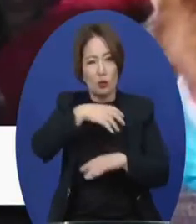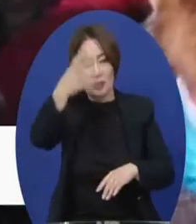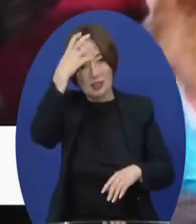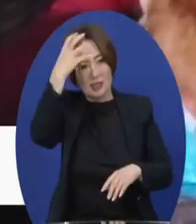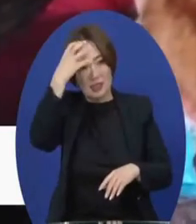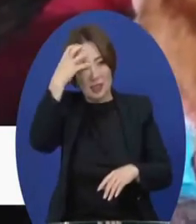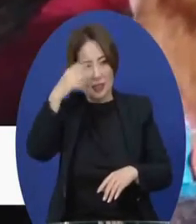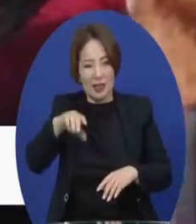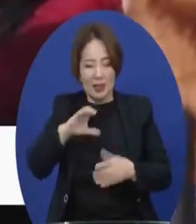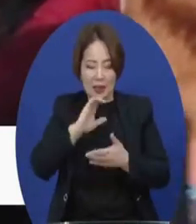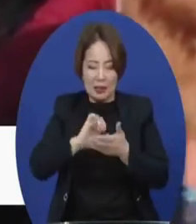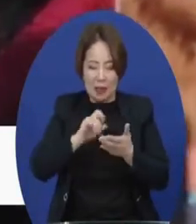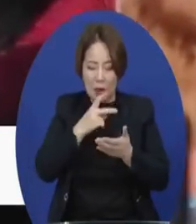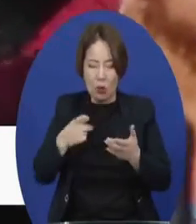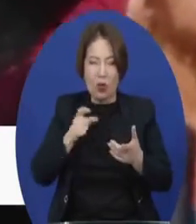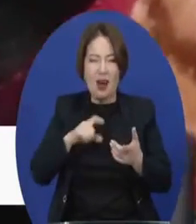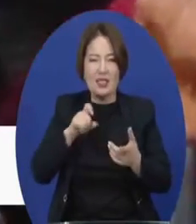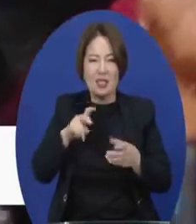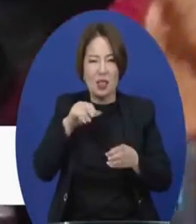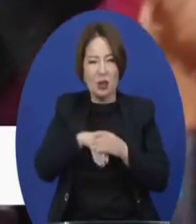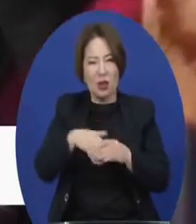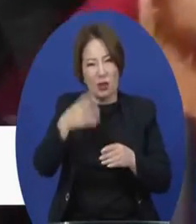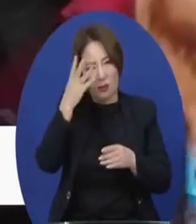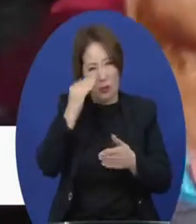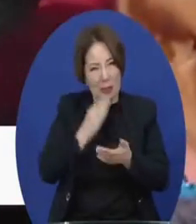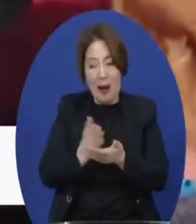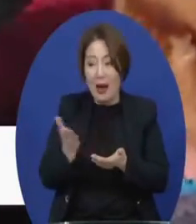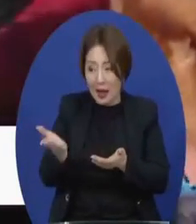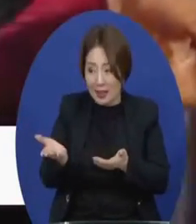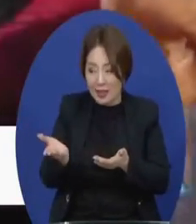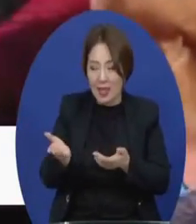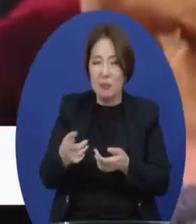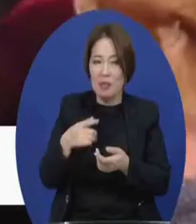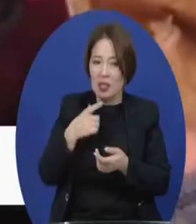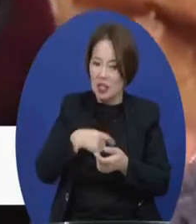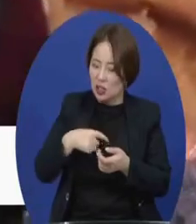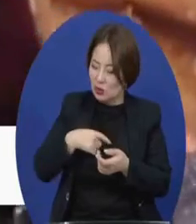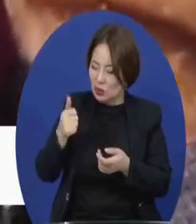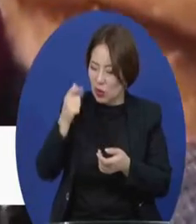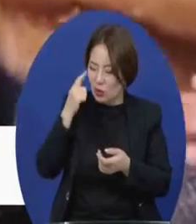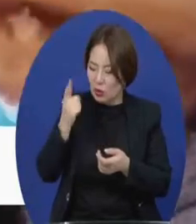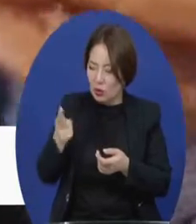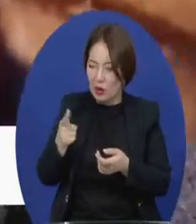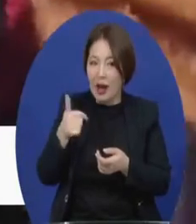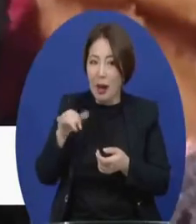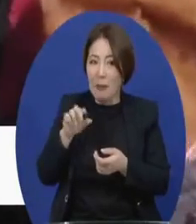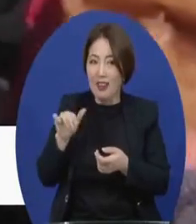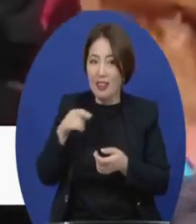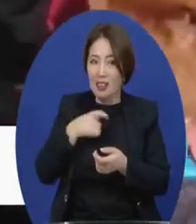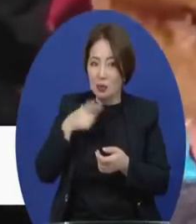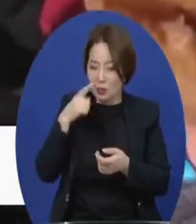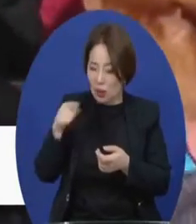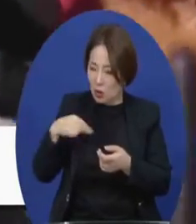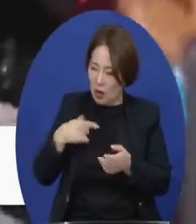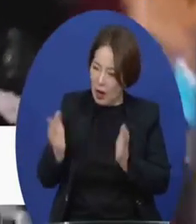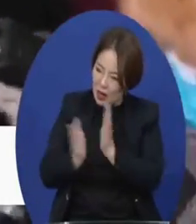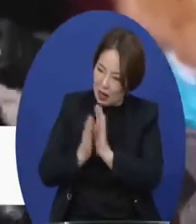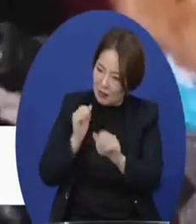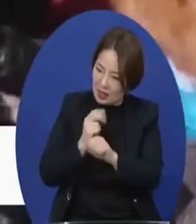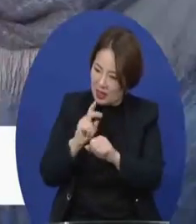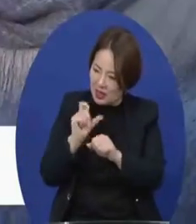эрсдэлд орох ийм нөхцөл байдал үүсээд байгаамаа Ганбаатар гишүүн. Тэгэхээр энэ дээр та бүхэн маань таныг бүр одоо хамтарсан ажлын